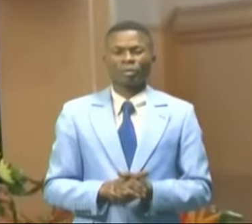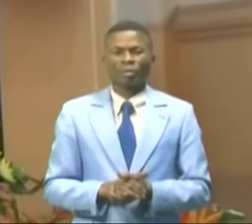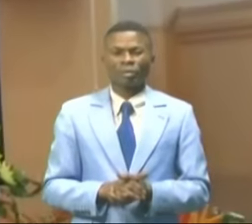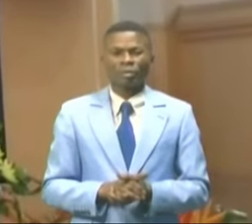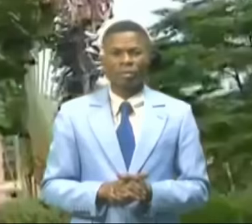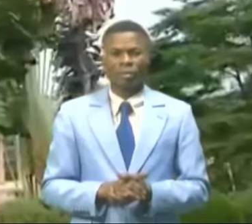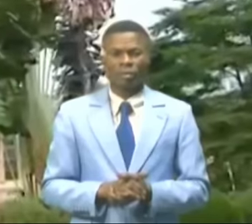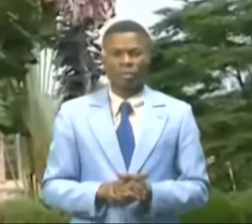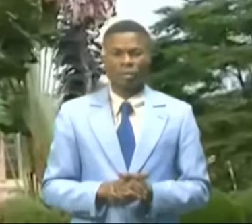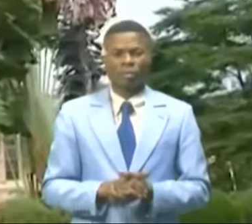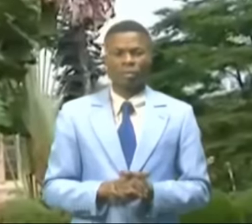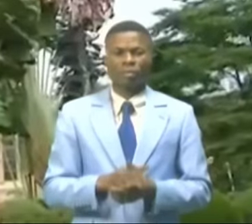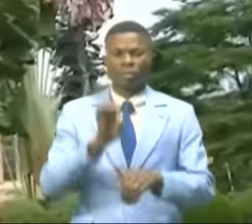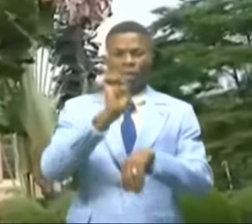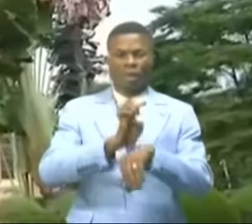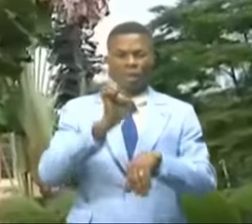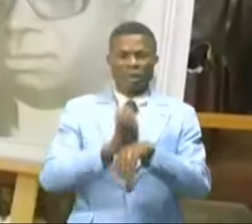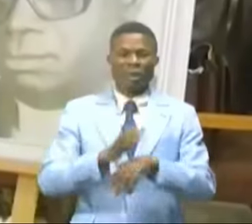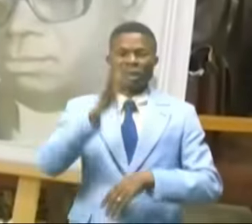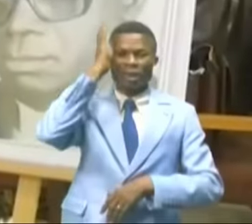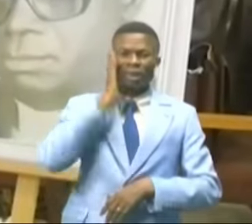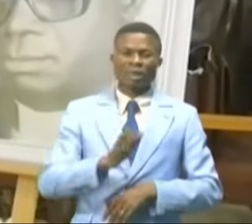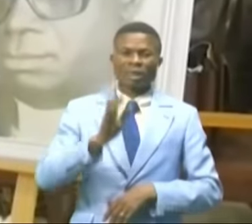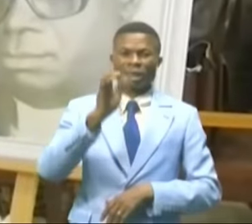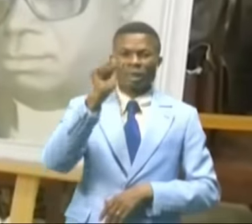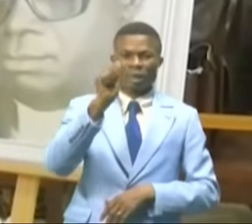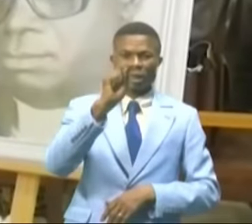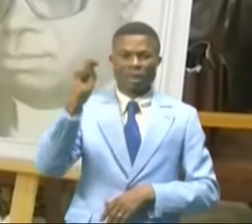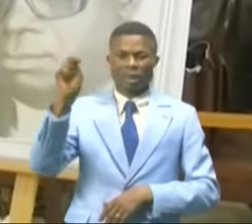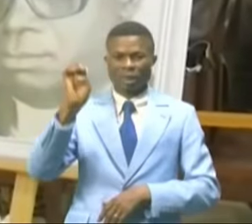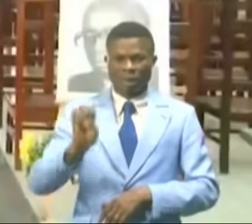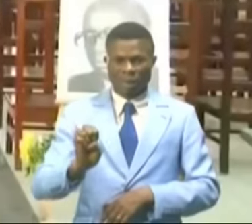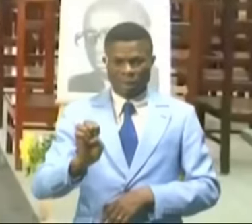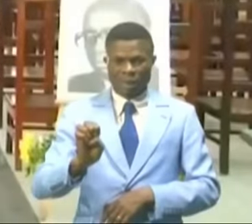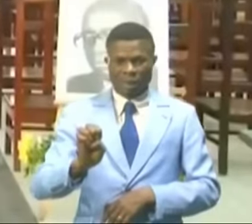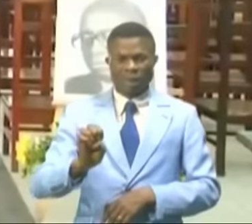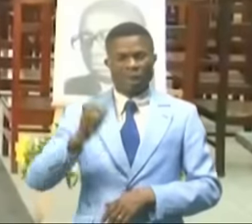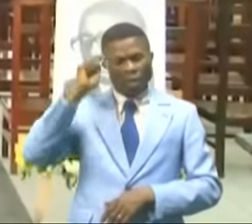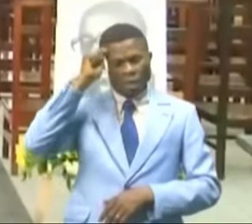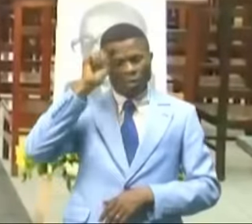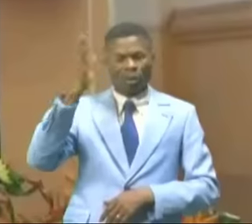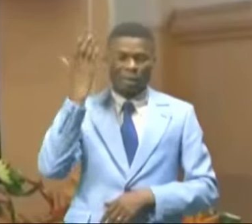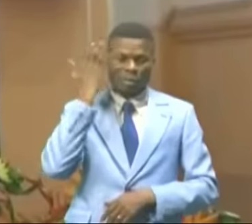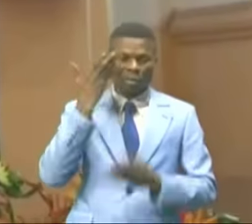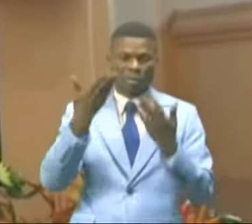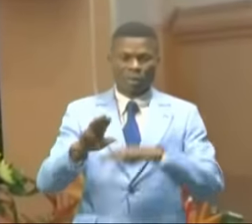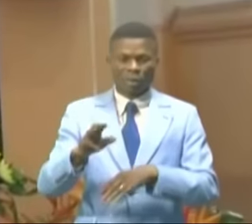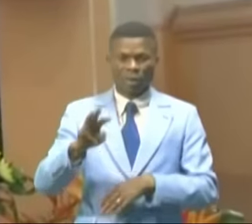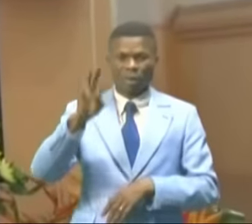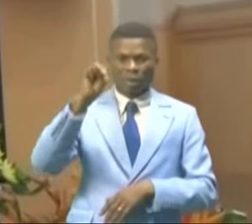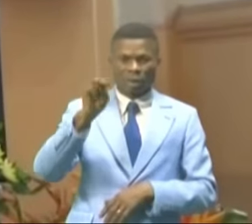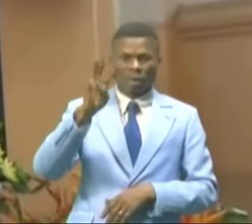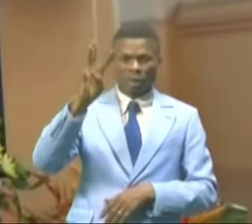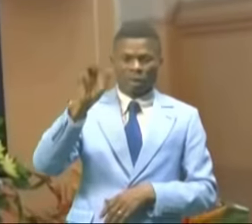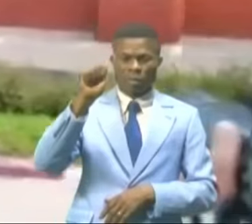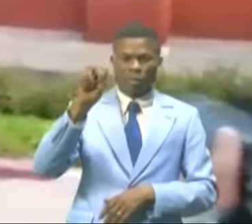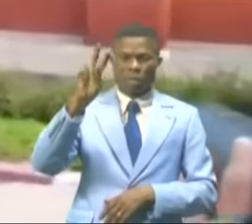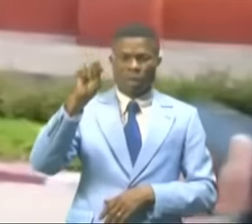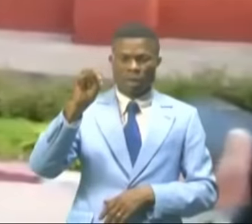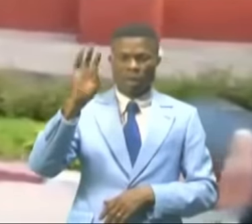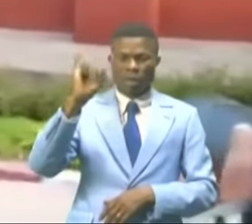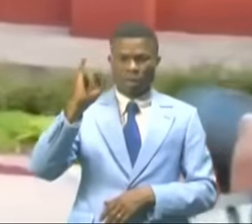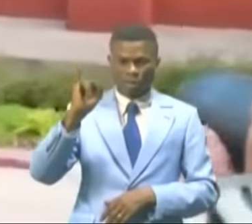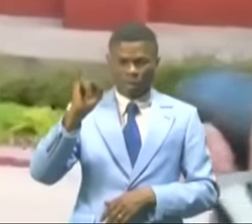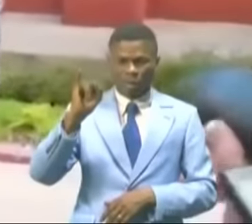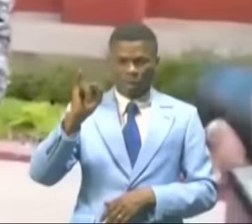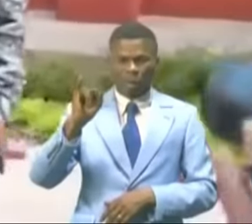Dépotré dans l'église Sainte-Anne, ceux de Moami Godefroy Mounongo Chiombeka. Voici 32 ans, jour pour jour, depuis que